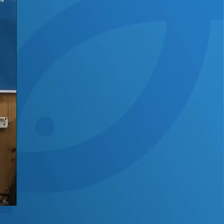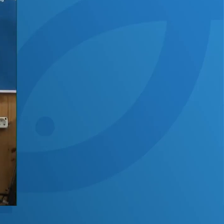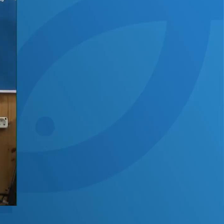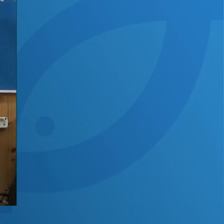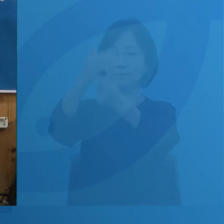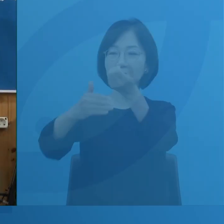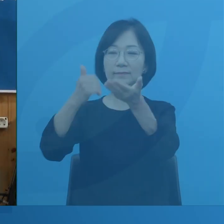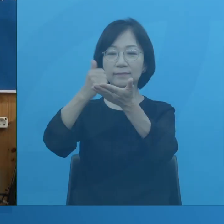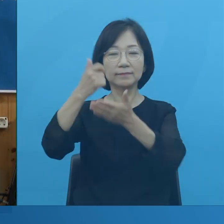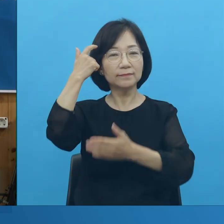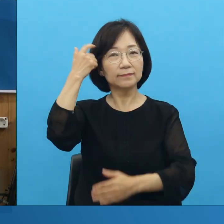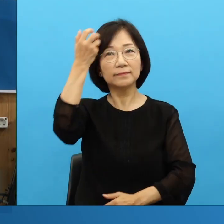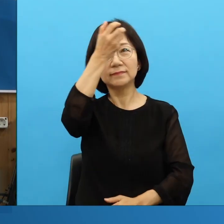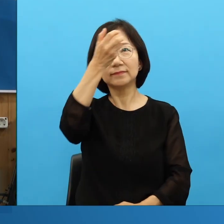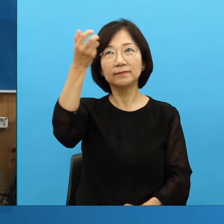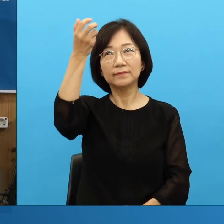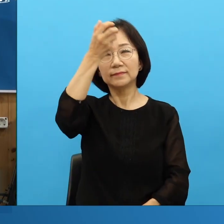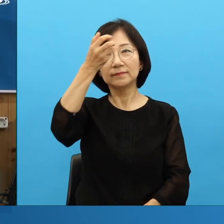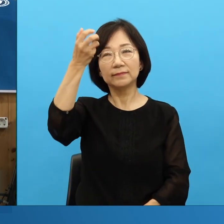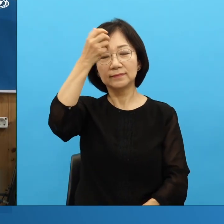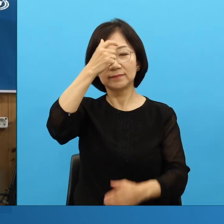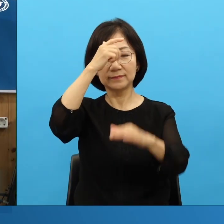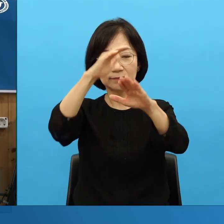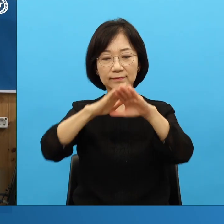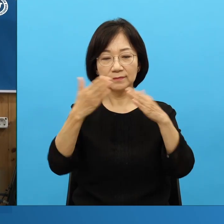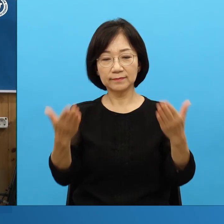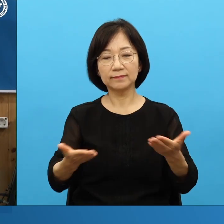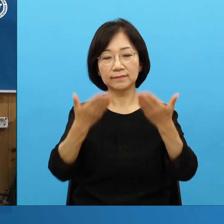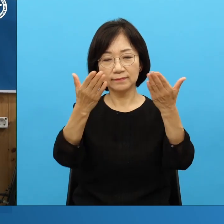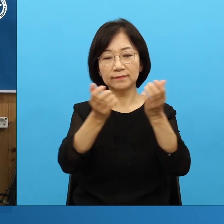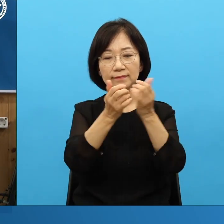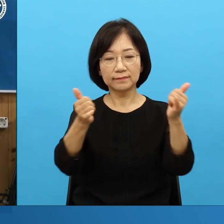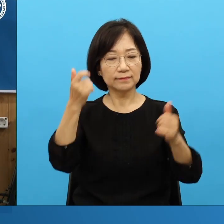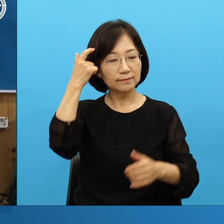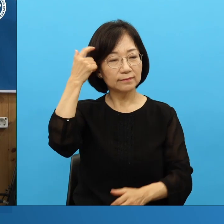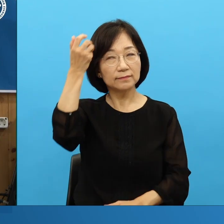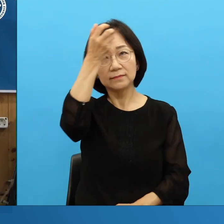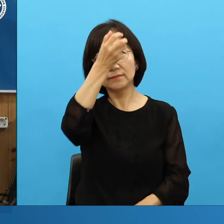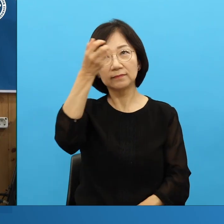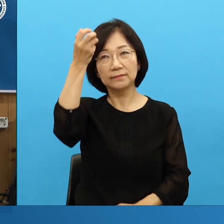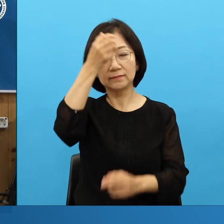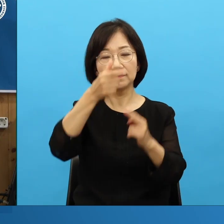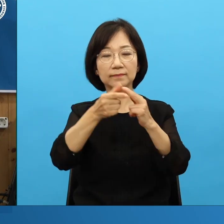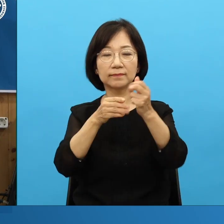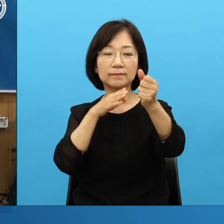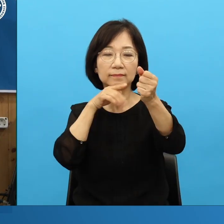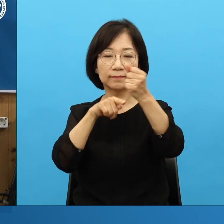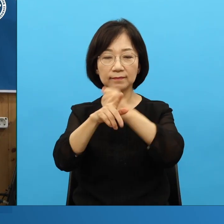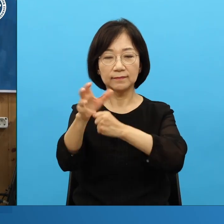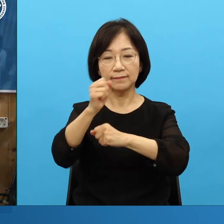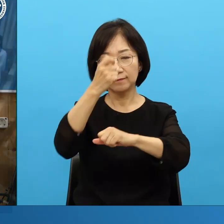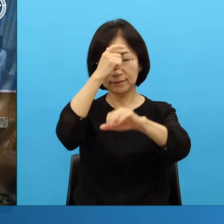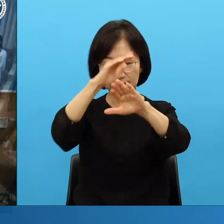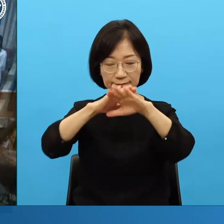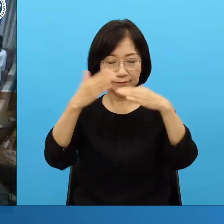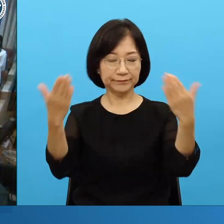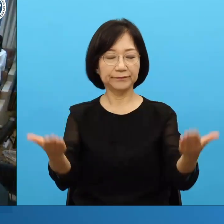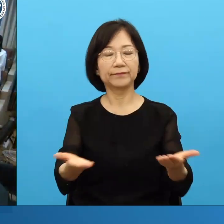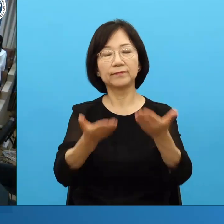하나님은 영이시니 예반자가 영과 진리로 예배할지니라. God is spirit, and his worshippers must worship in spirit and in truth. 아멘.